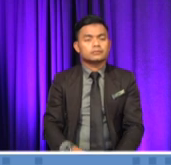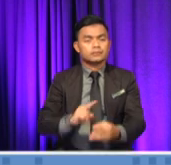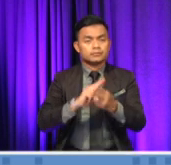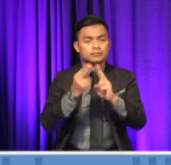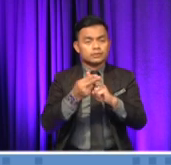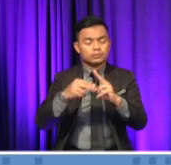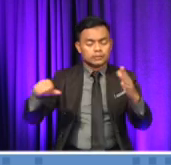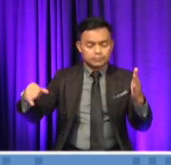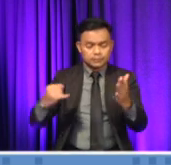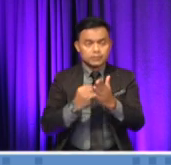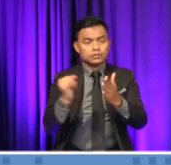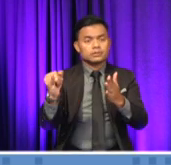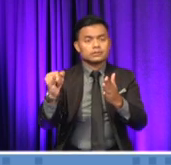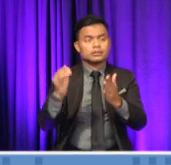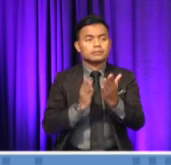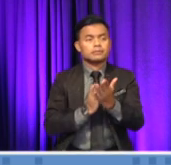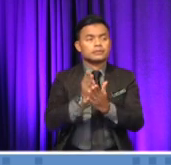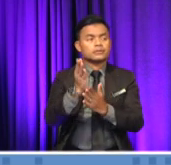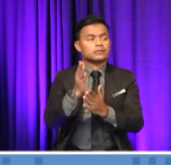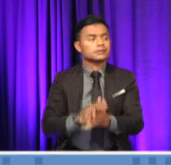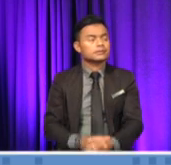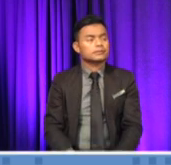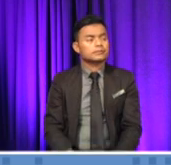dengan penerus oke